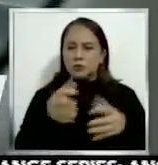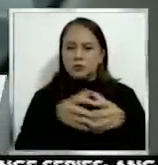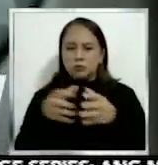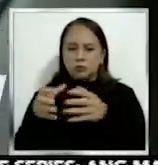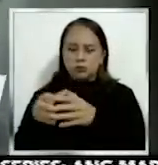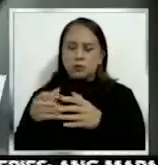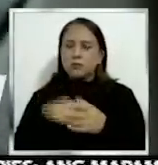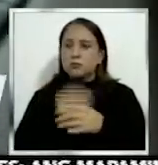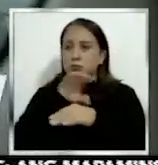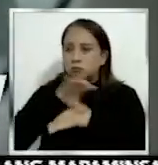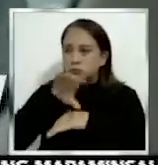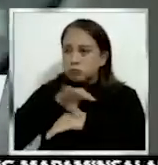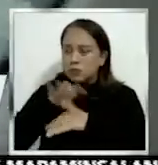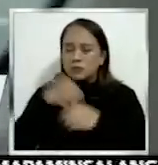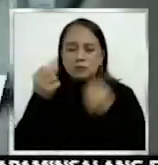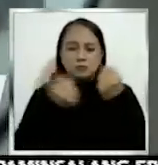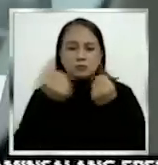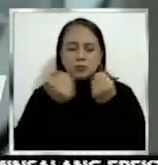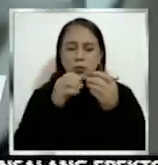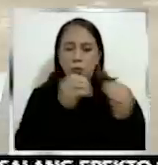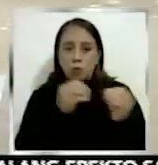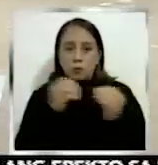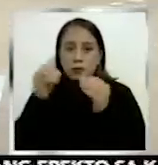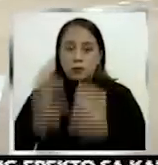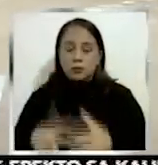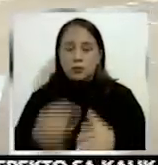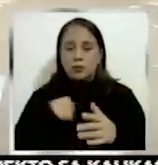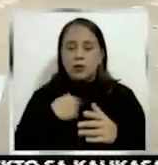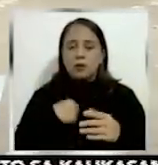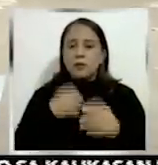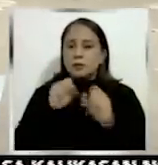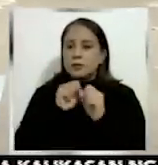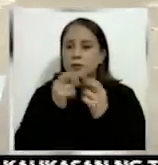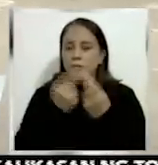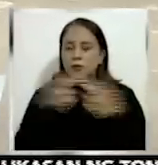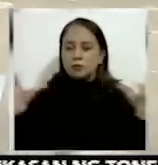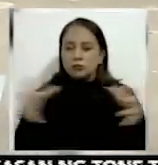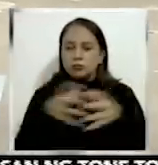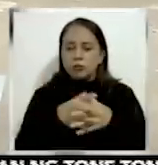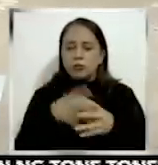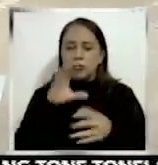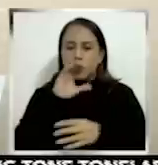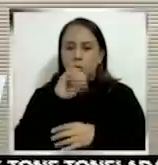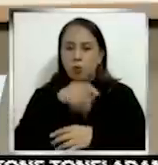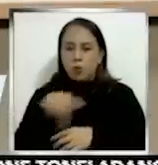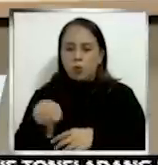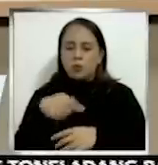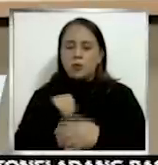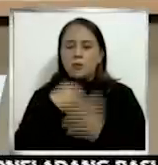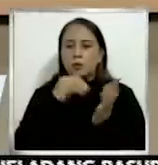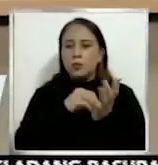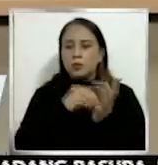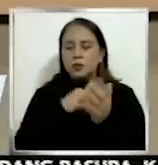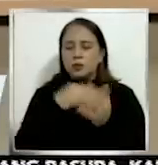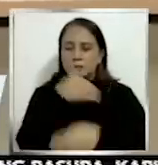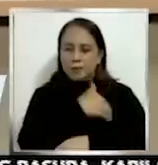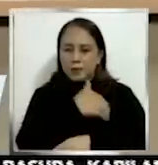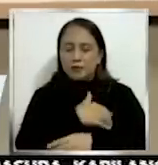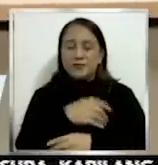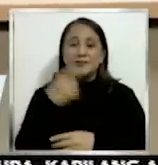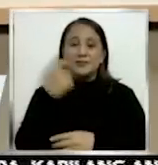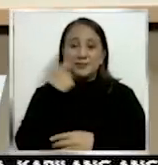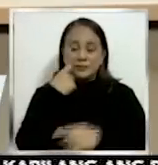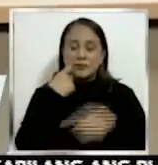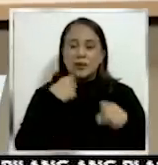ang mga driver at operator at magpapaseminar sa pagbuo ng mga co-op at pag-utang sa bangko. Kanina, kinausap ng